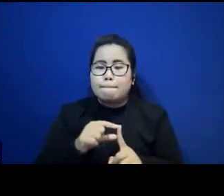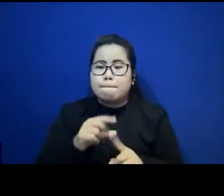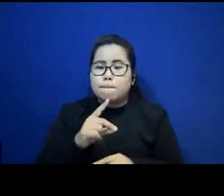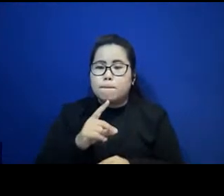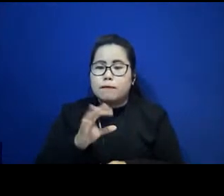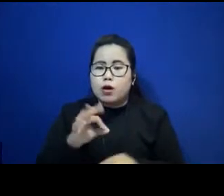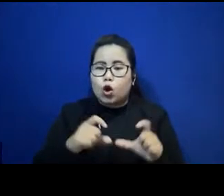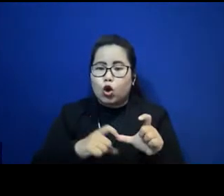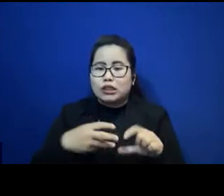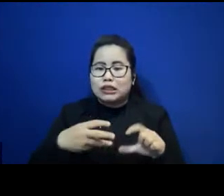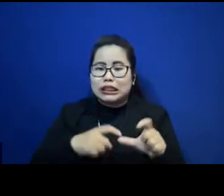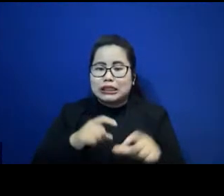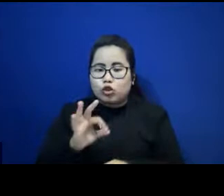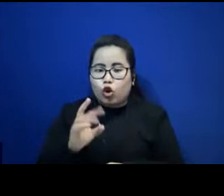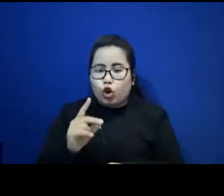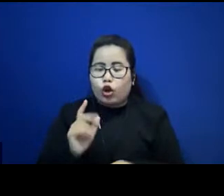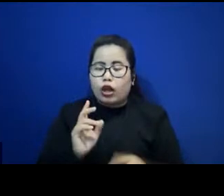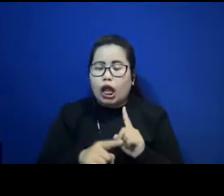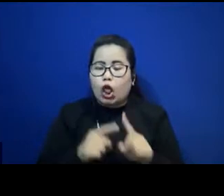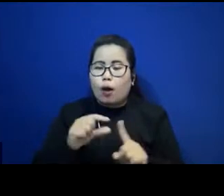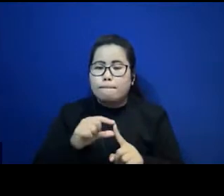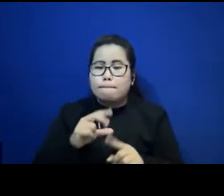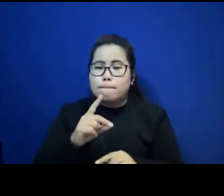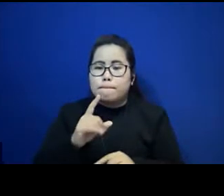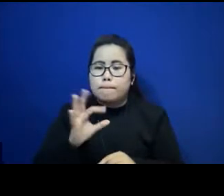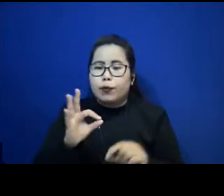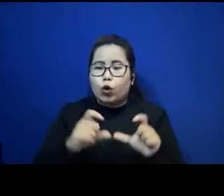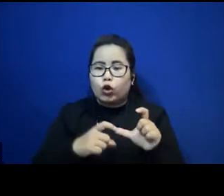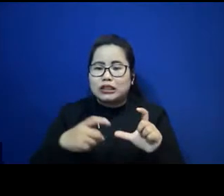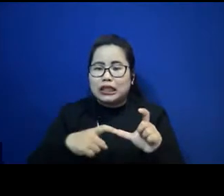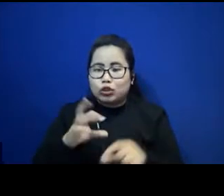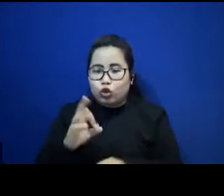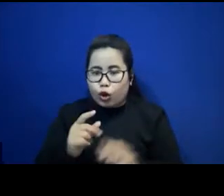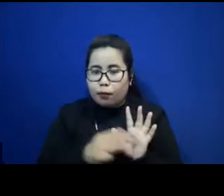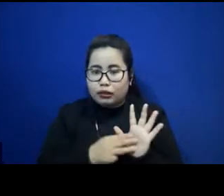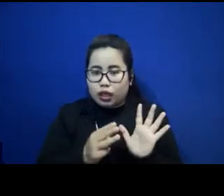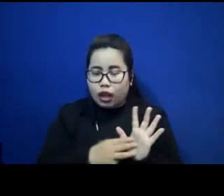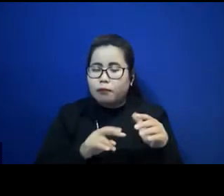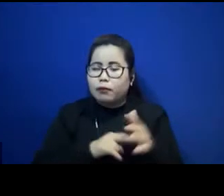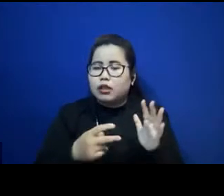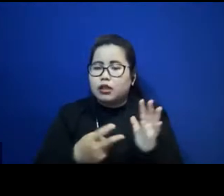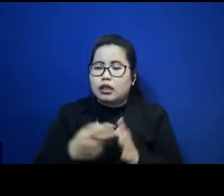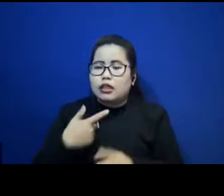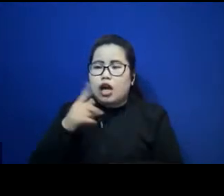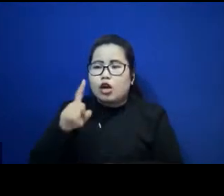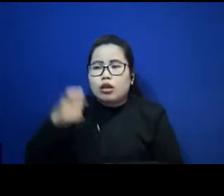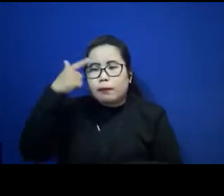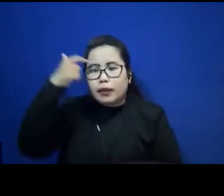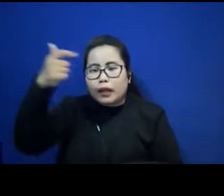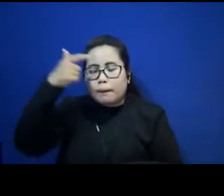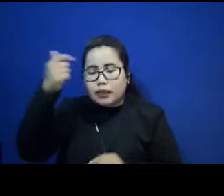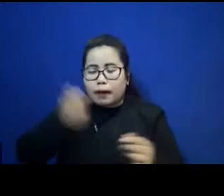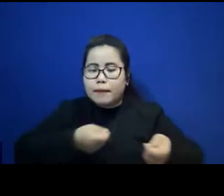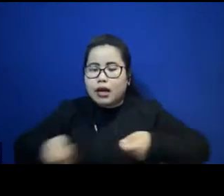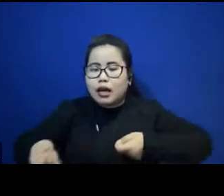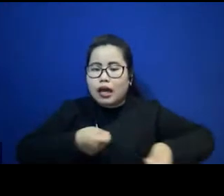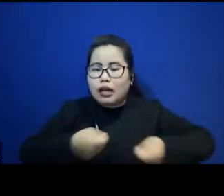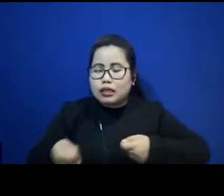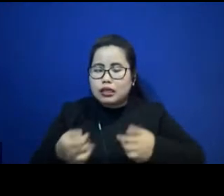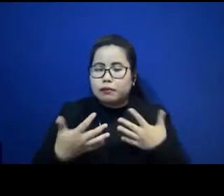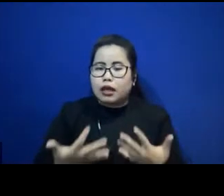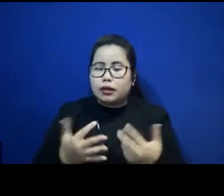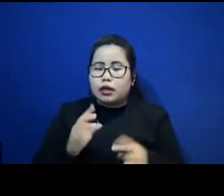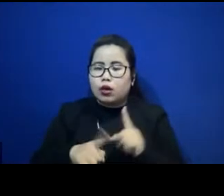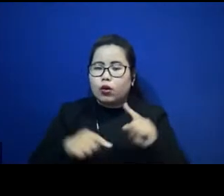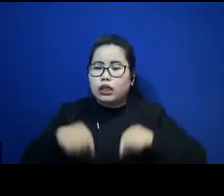Appstore ini Yang kalau prosesornya yang masalah makanya tasnya remake pandai-pandai juga ya online diary kontrol